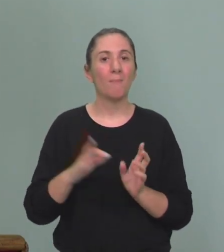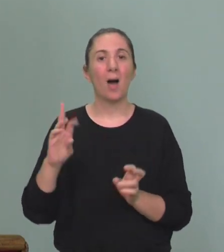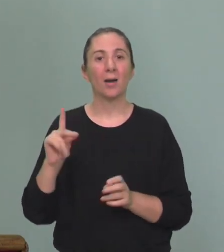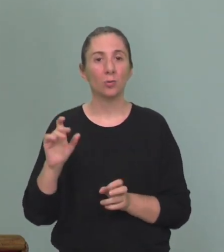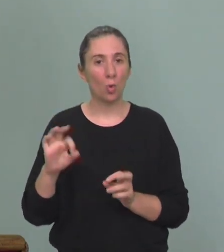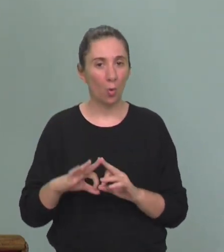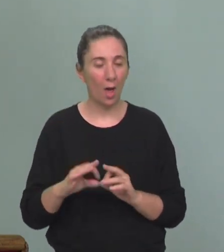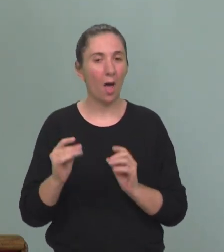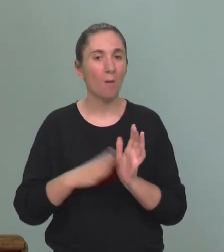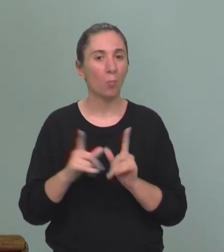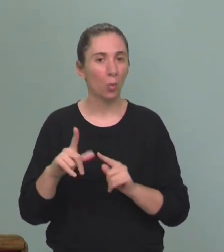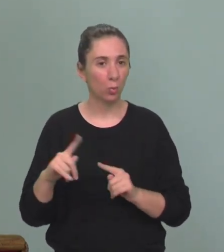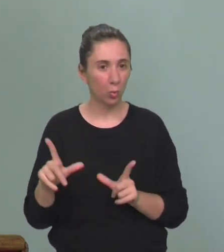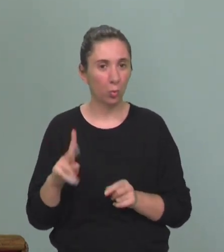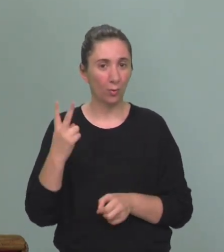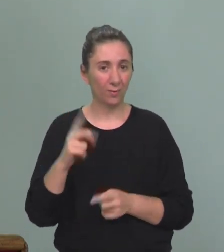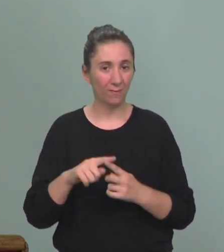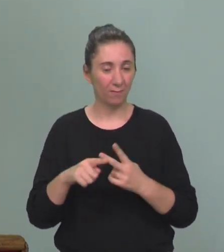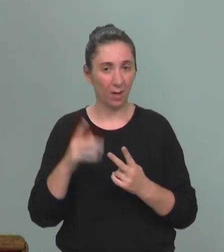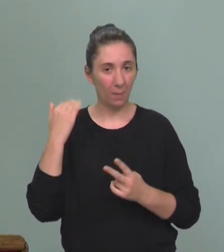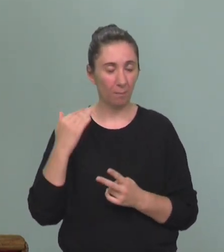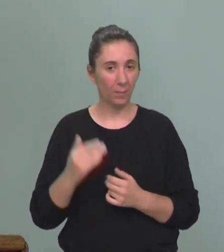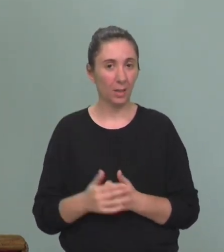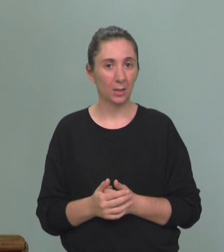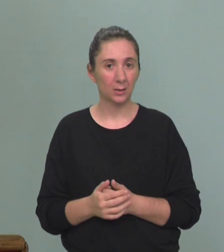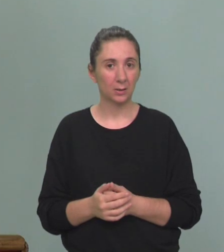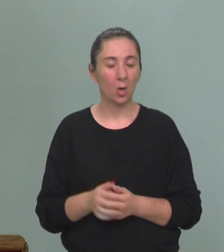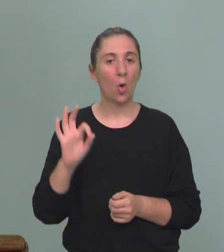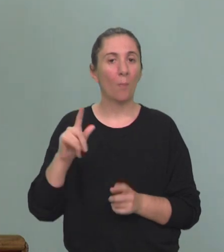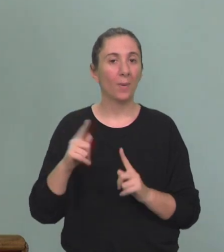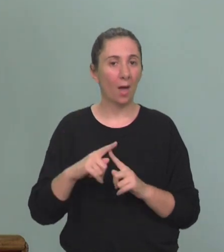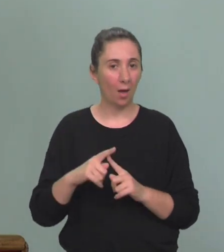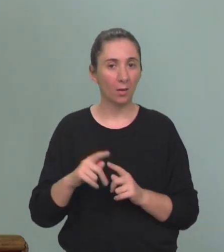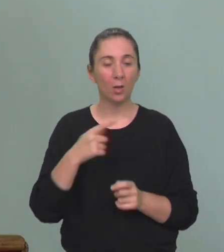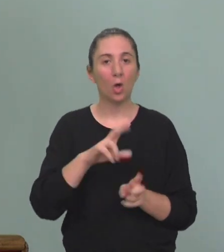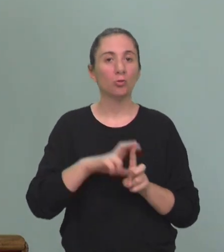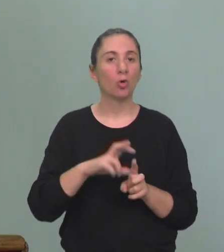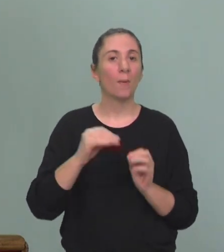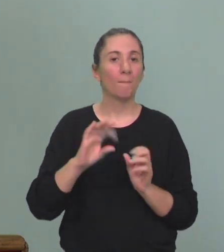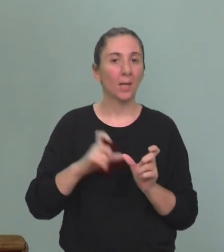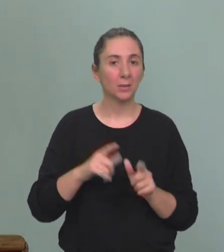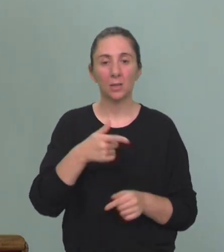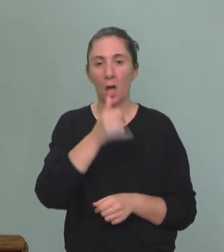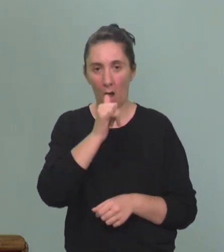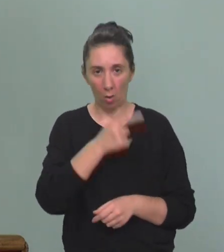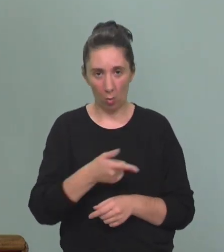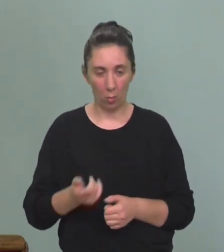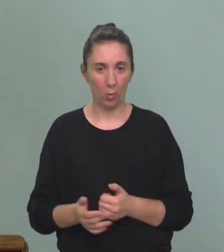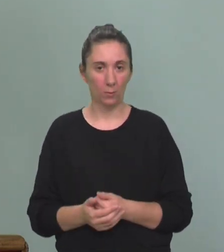Maradonu i Mutua. Ova dvojica su bili na opijatima dok je George Best uživao u